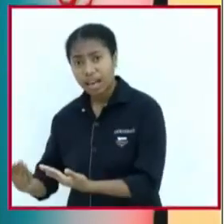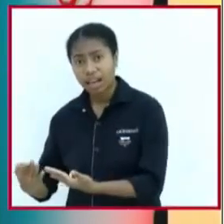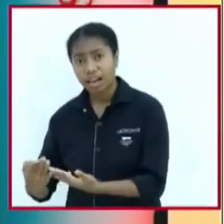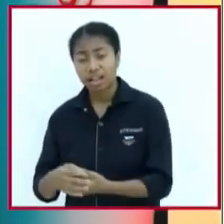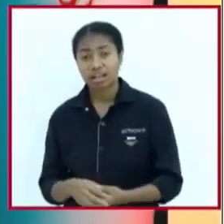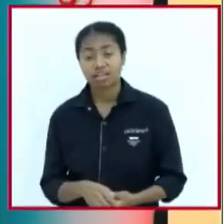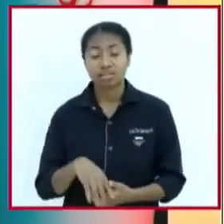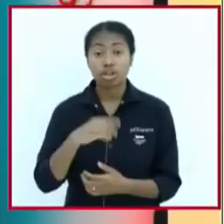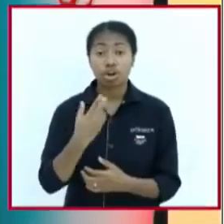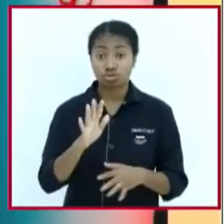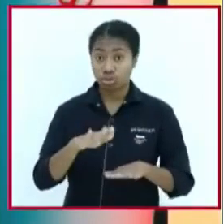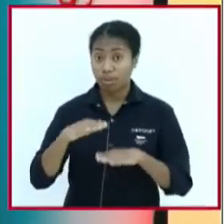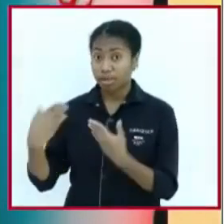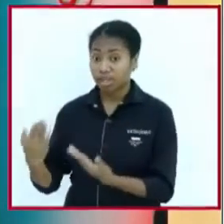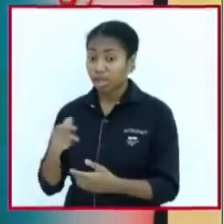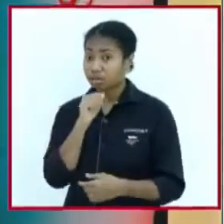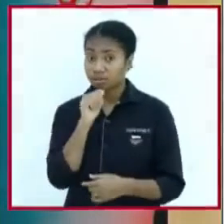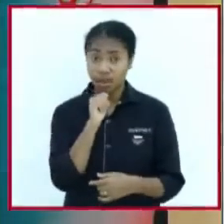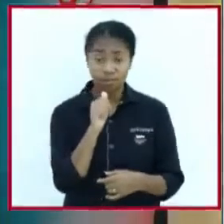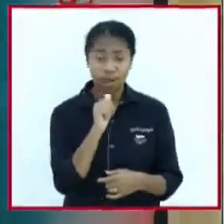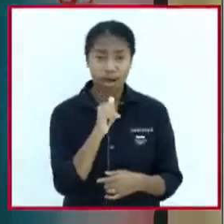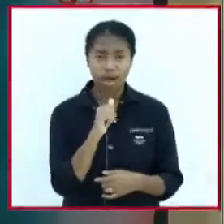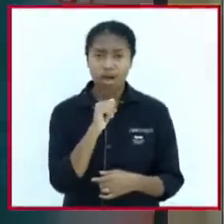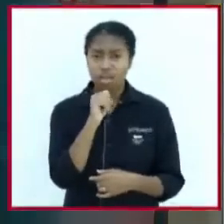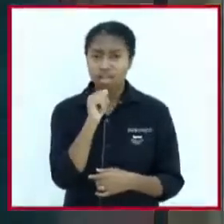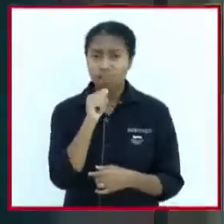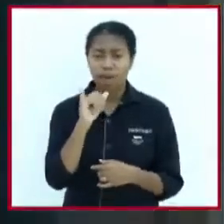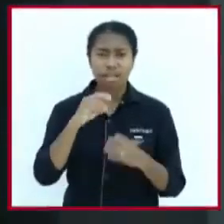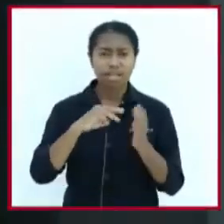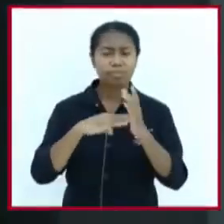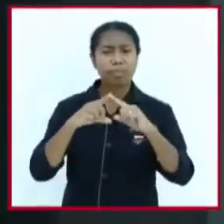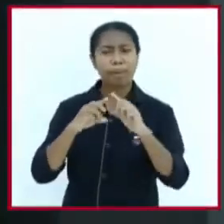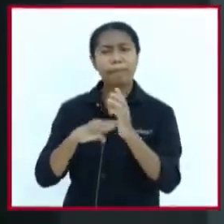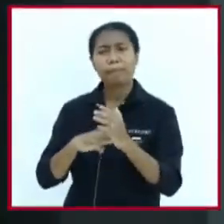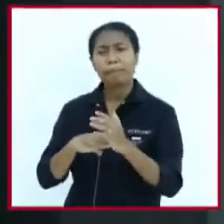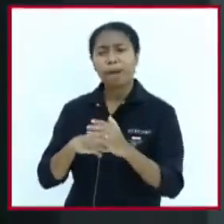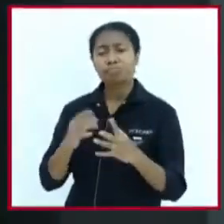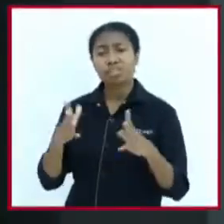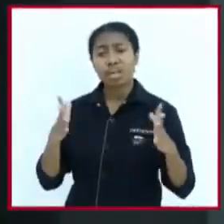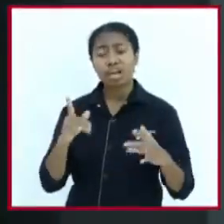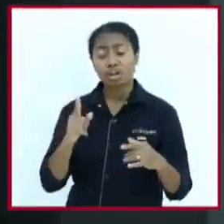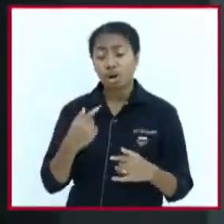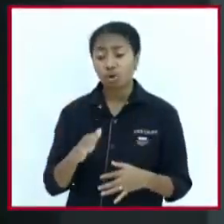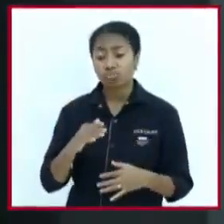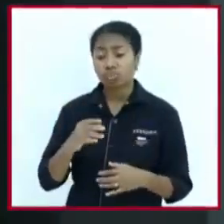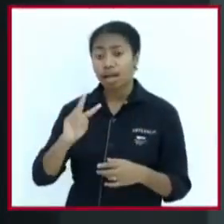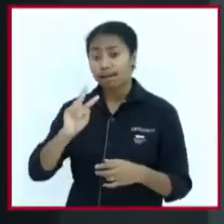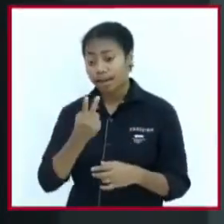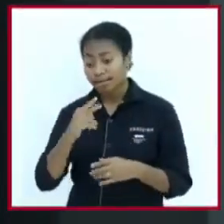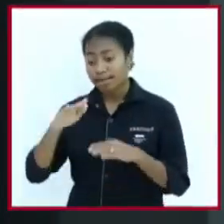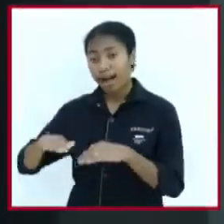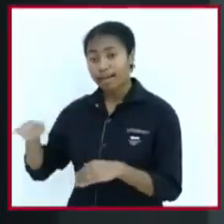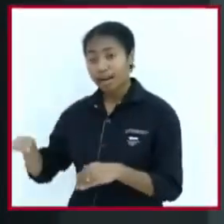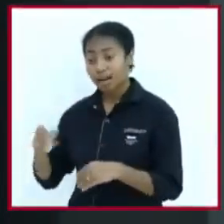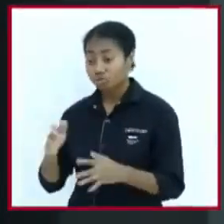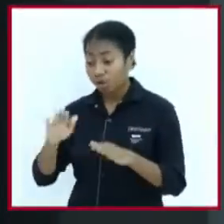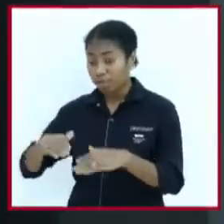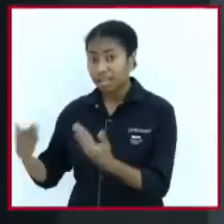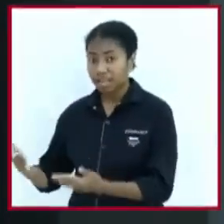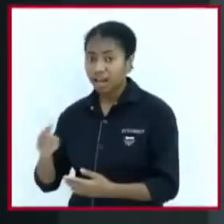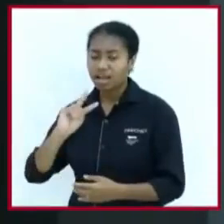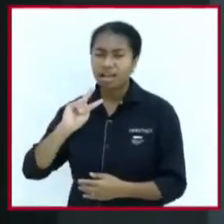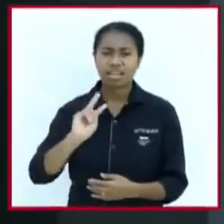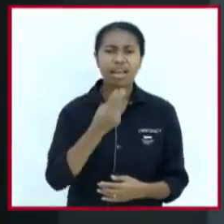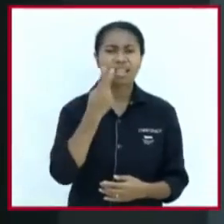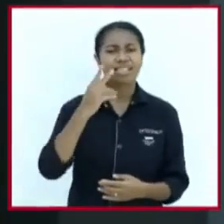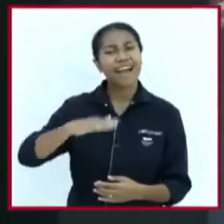jadi almarhum siapa lagi membesar ya ganti anaknya Terus kalau anaknya almarhum ya ganti cucunya terwujudnya album